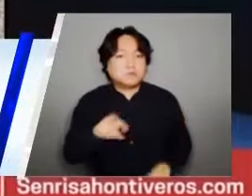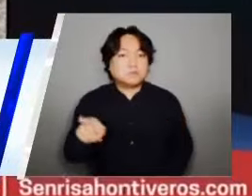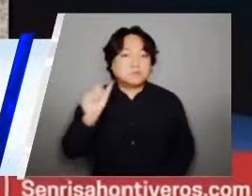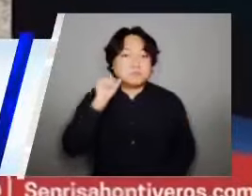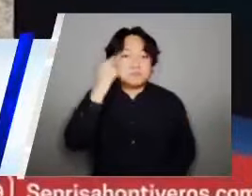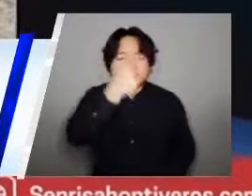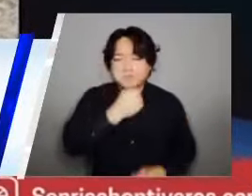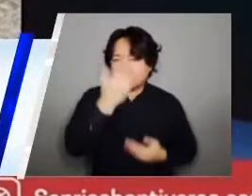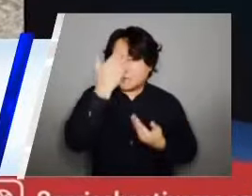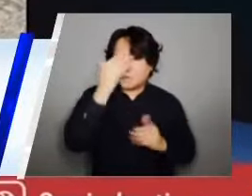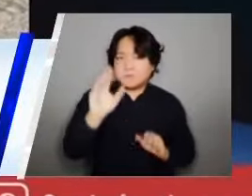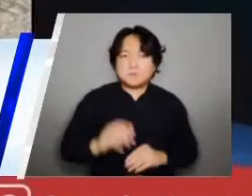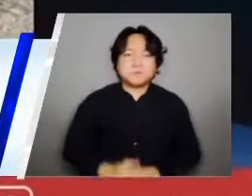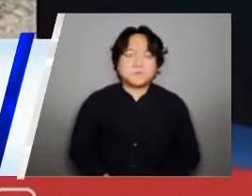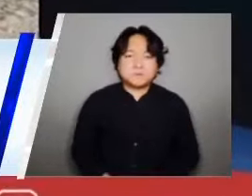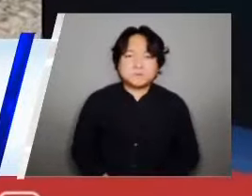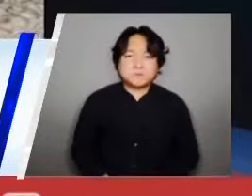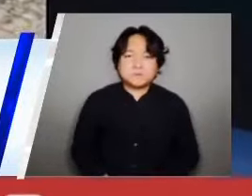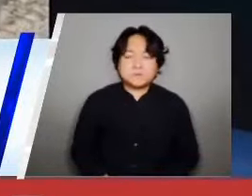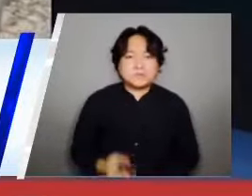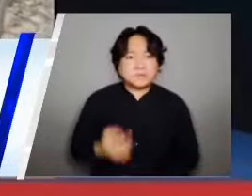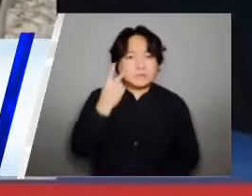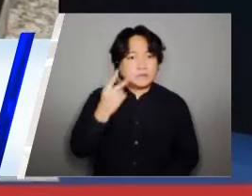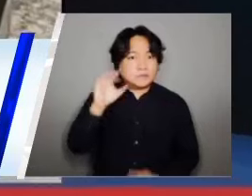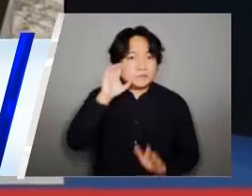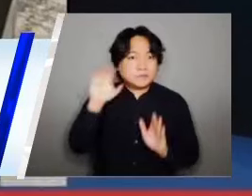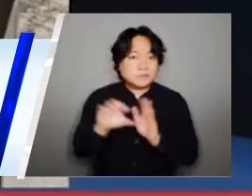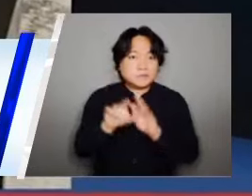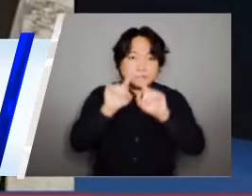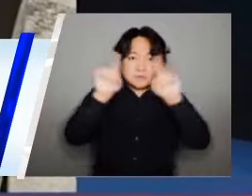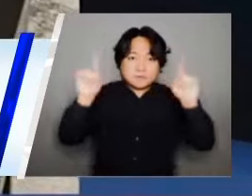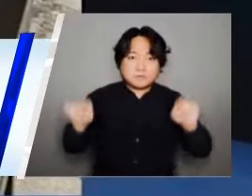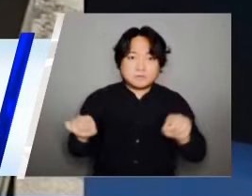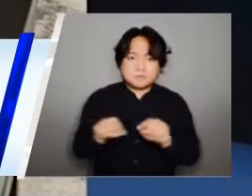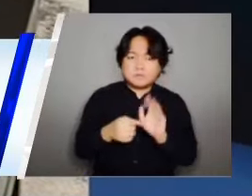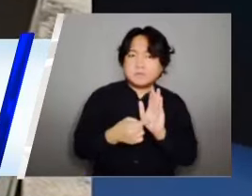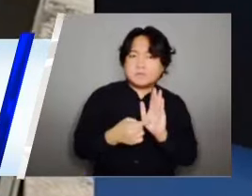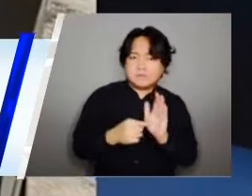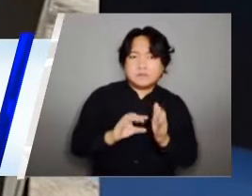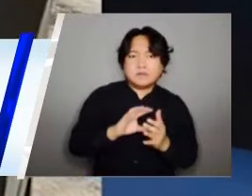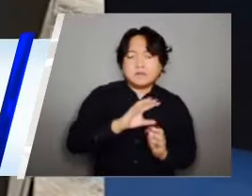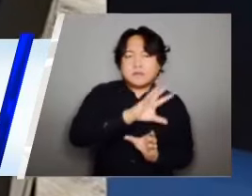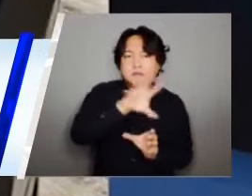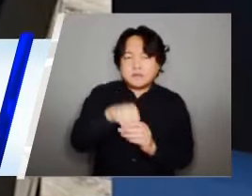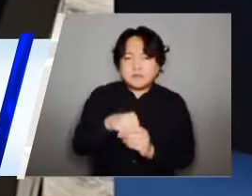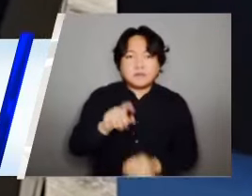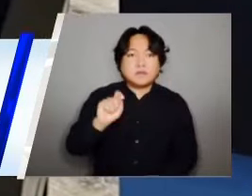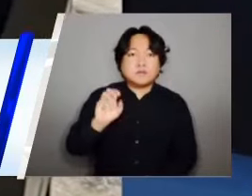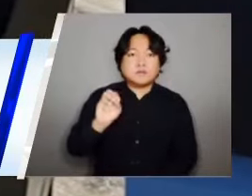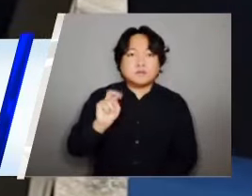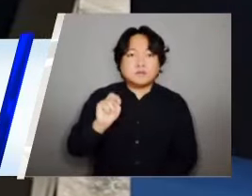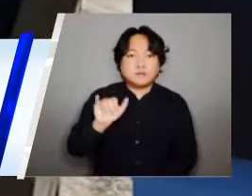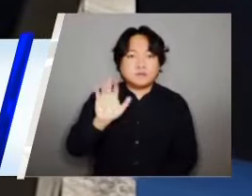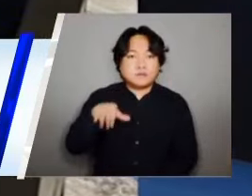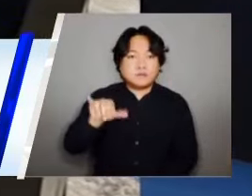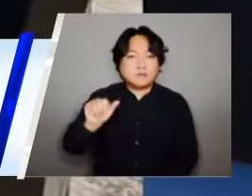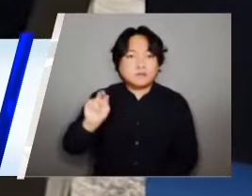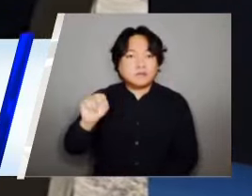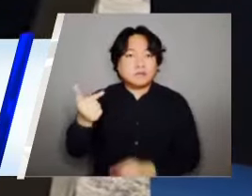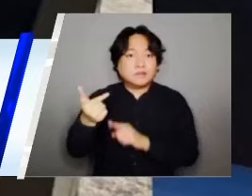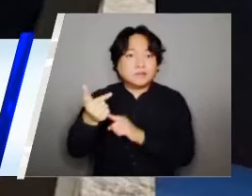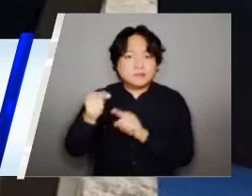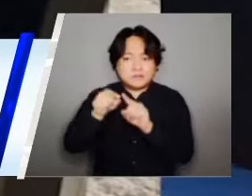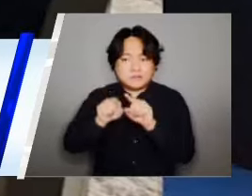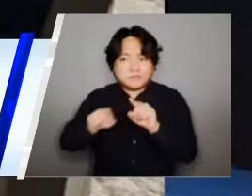pang larawan kasama naman ni acorda Si Tony yang kapatid ni dating presidential economic advisor Michael yang na